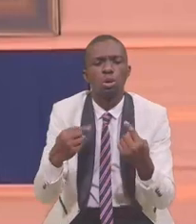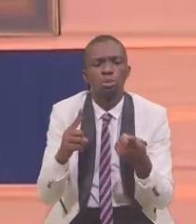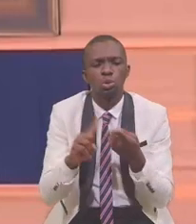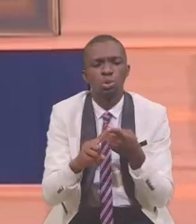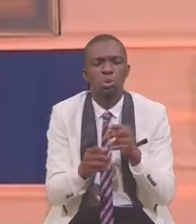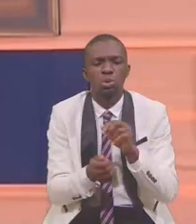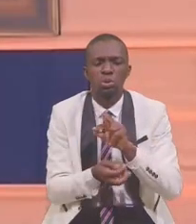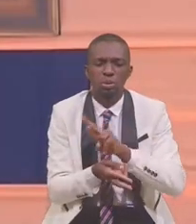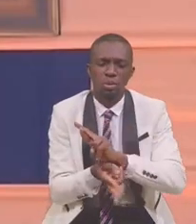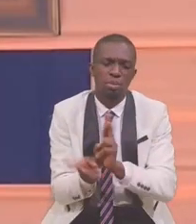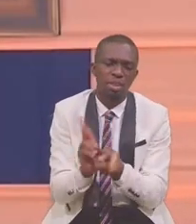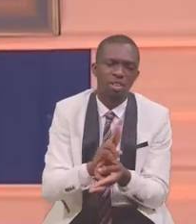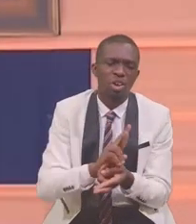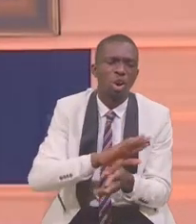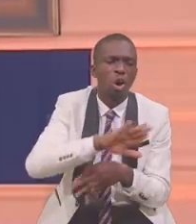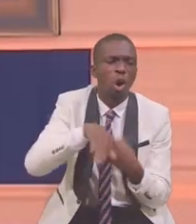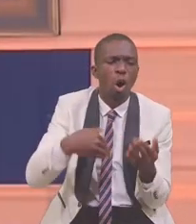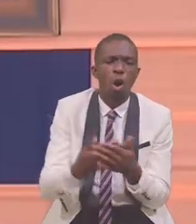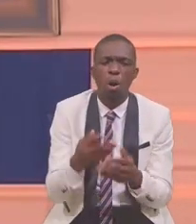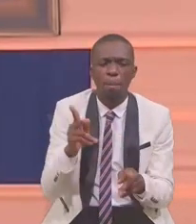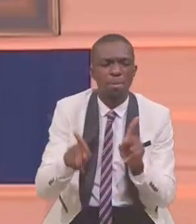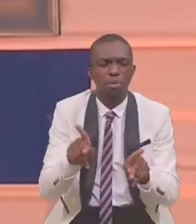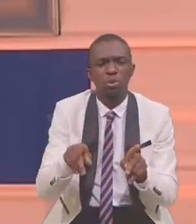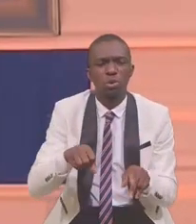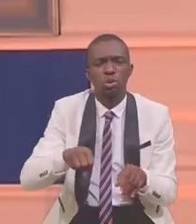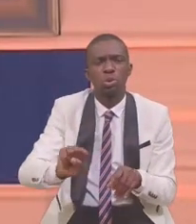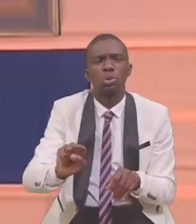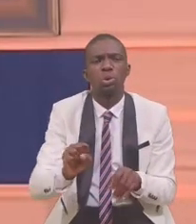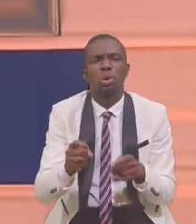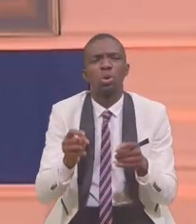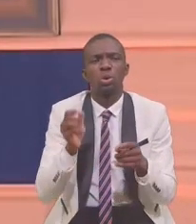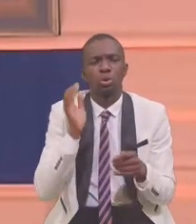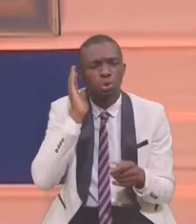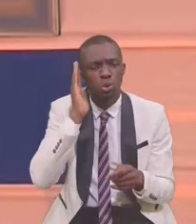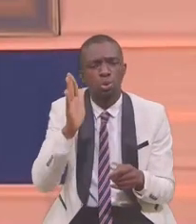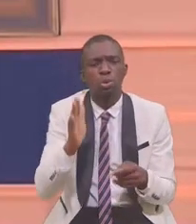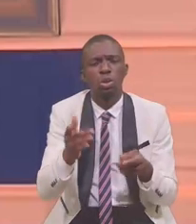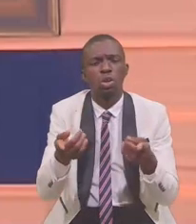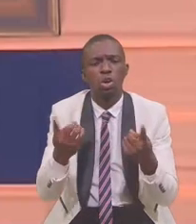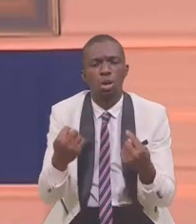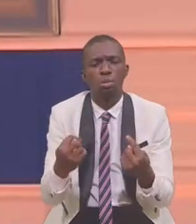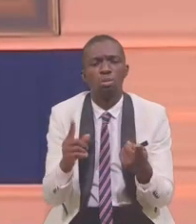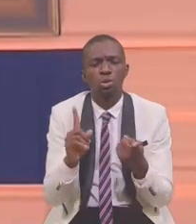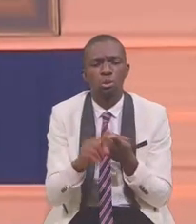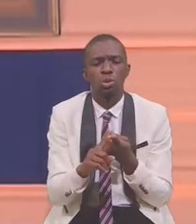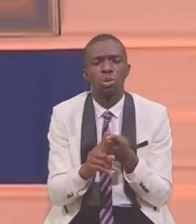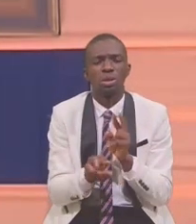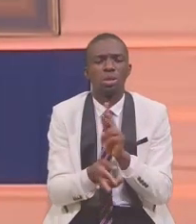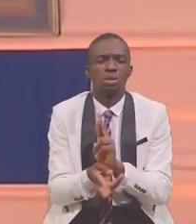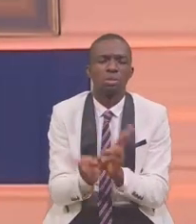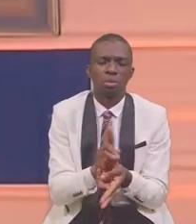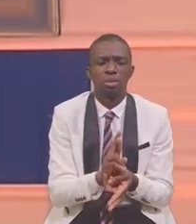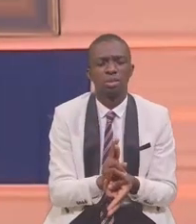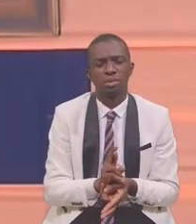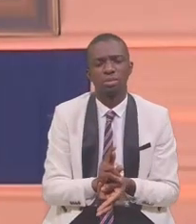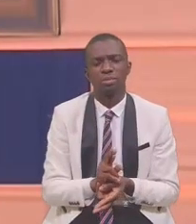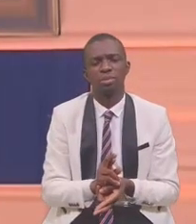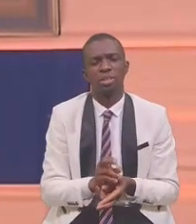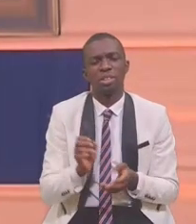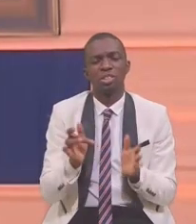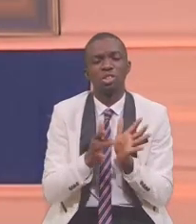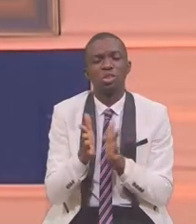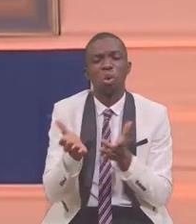vous, ne voulant pas qu'aucun périsse, mais voulant que tous arrivent à la repentance. C'est l'œuvre qu'il est venu faire et à tous ceux